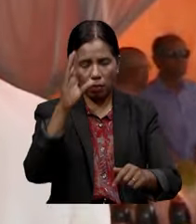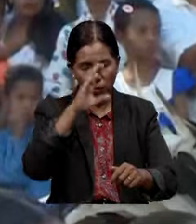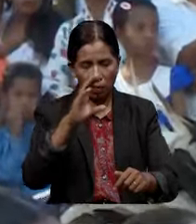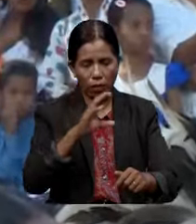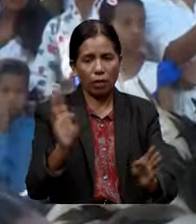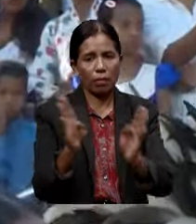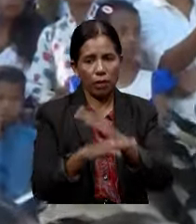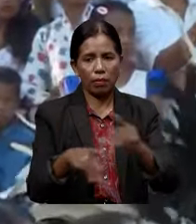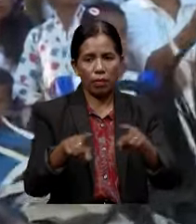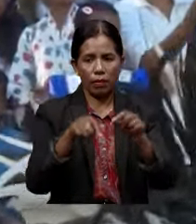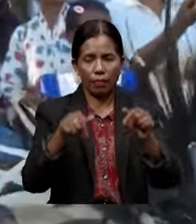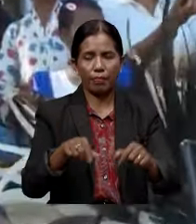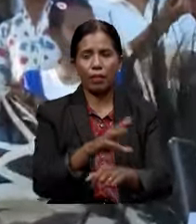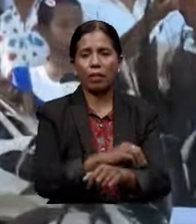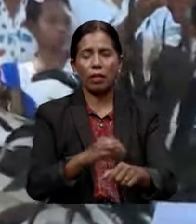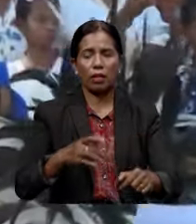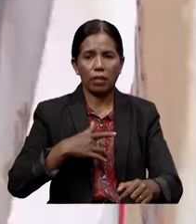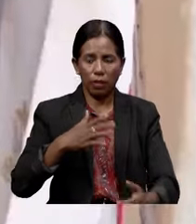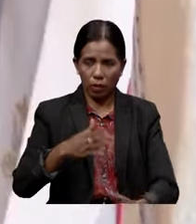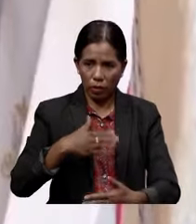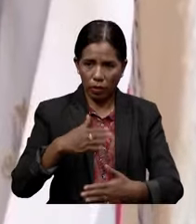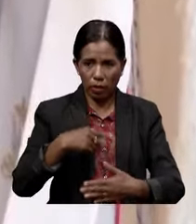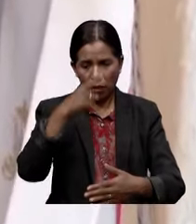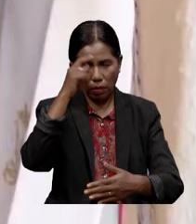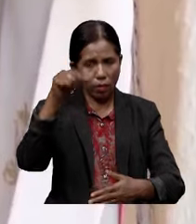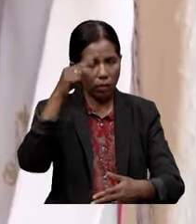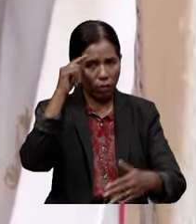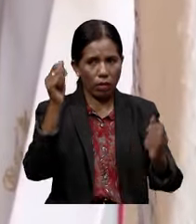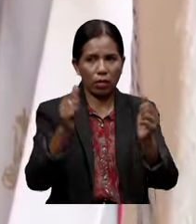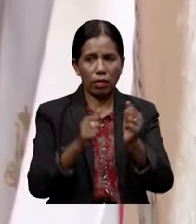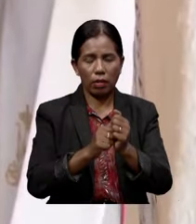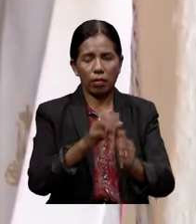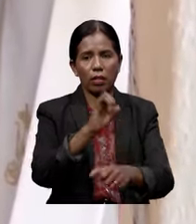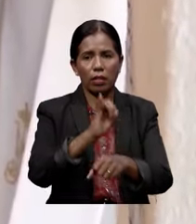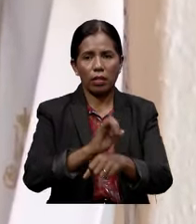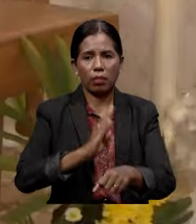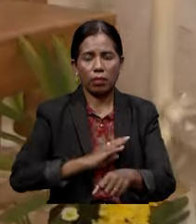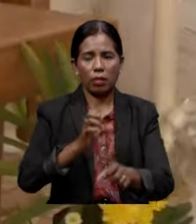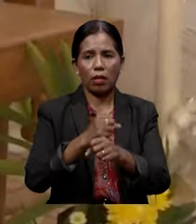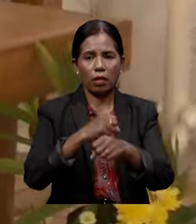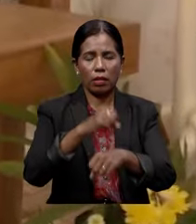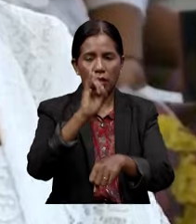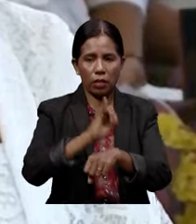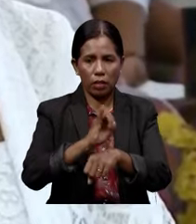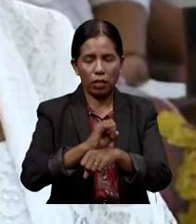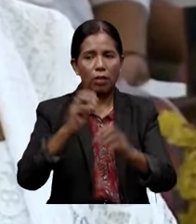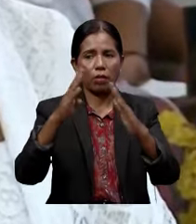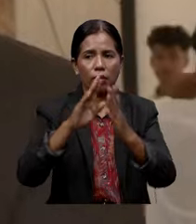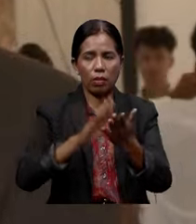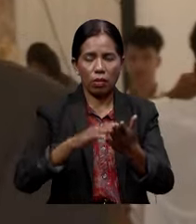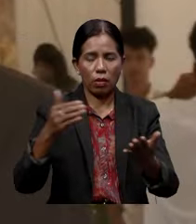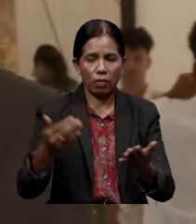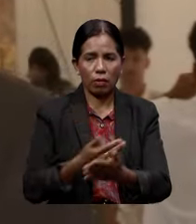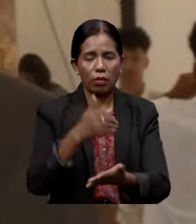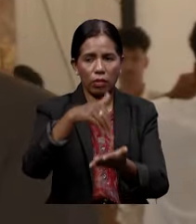itani serani husi desa gua senti contenti tamba governo hamutu kodio seja baukau halo na igreja no escola fon ba estudante sira